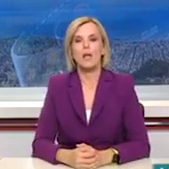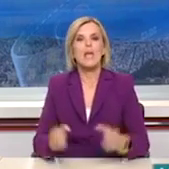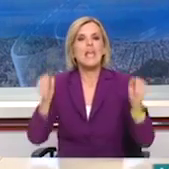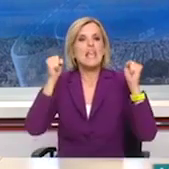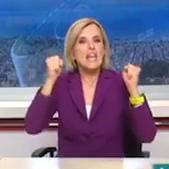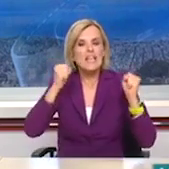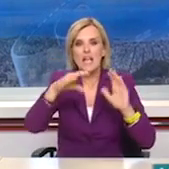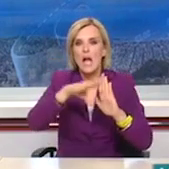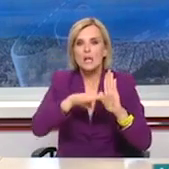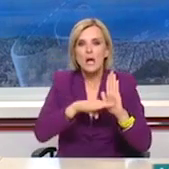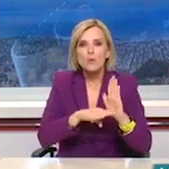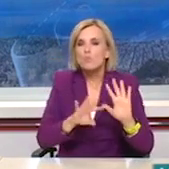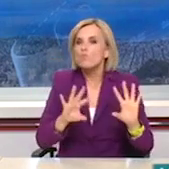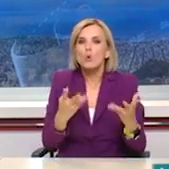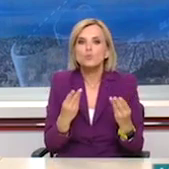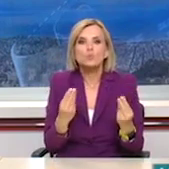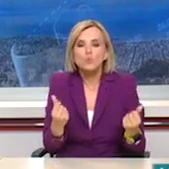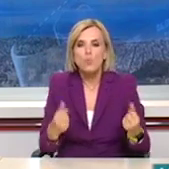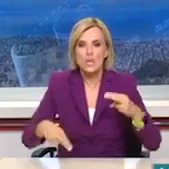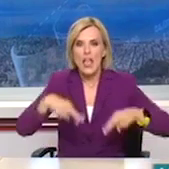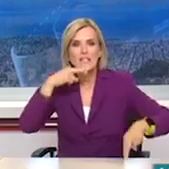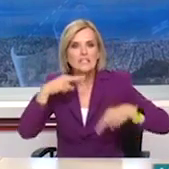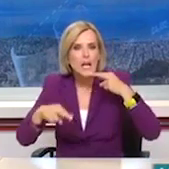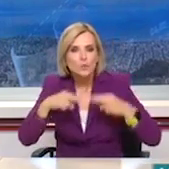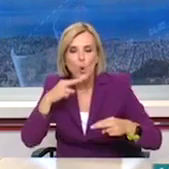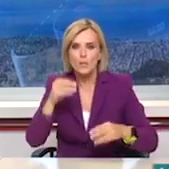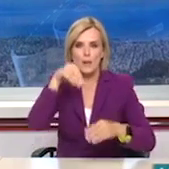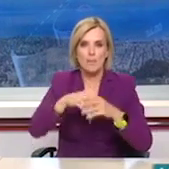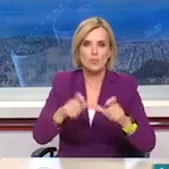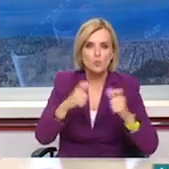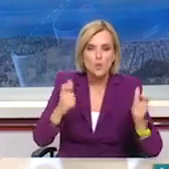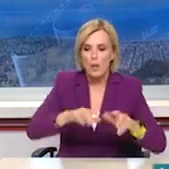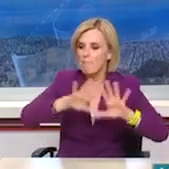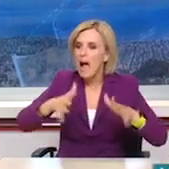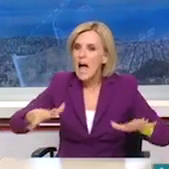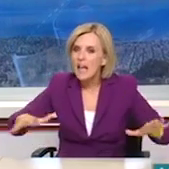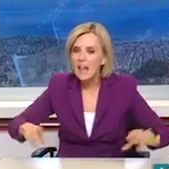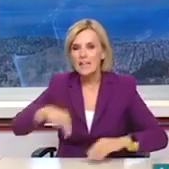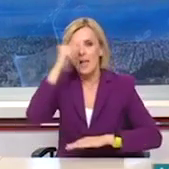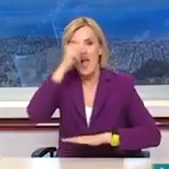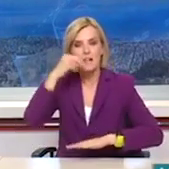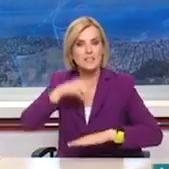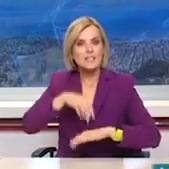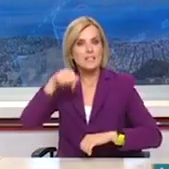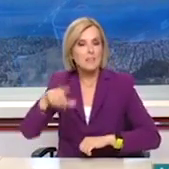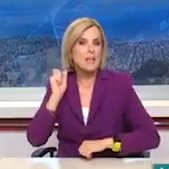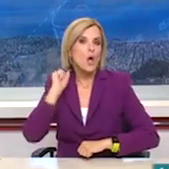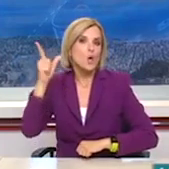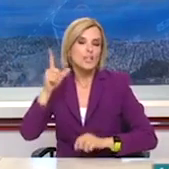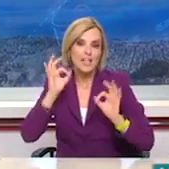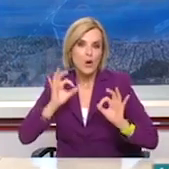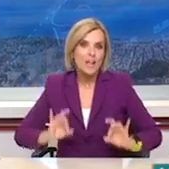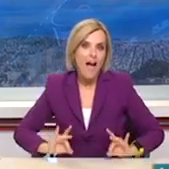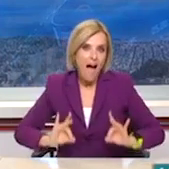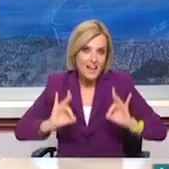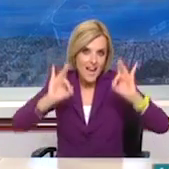κανόνες για το πώς κινούμαστε σε σχολεία, σε εστιατόρια, σε παραλίες, σε εκκλησίες. Σήμερα, μάλιστα, που γιορτάζουμε και την Ανάσταση,